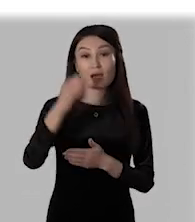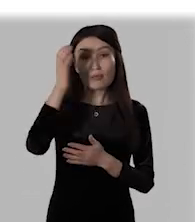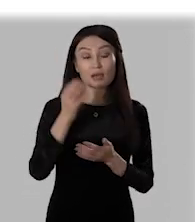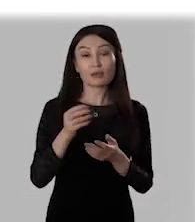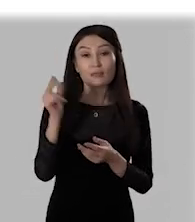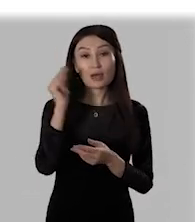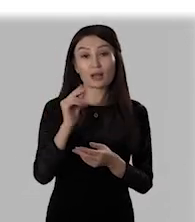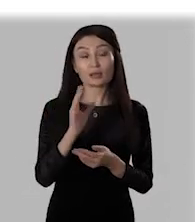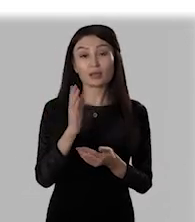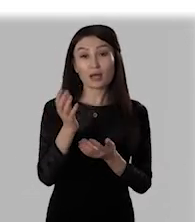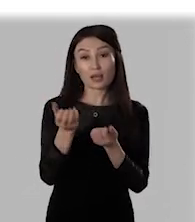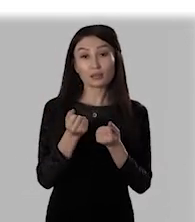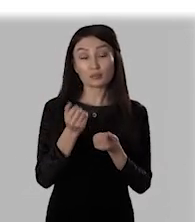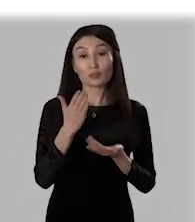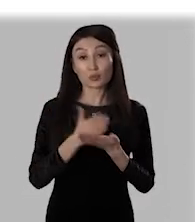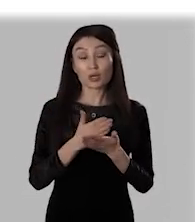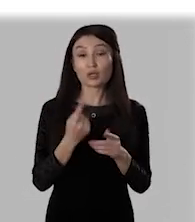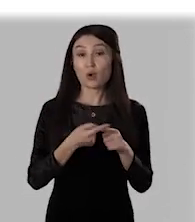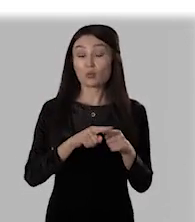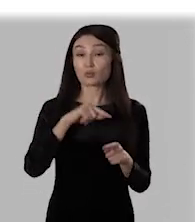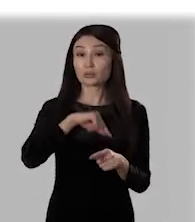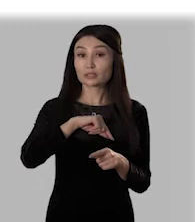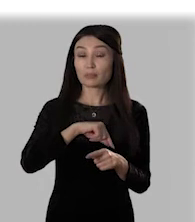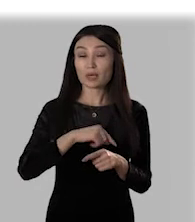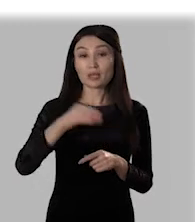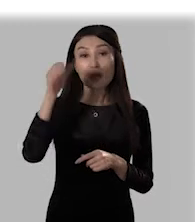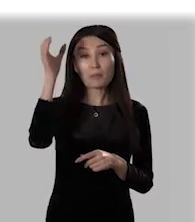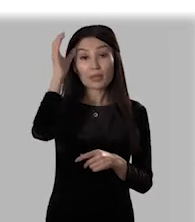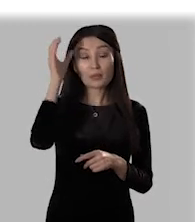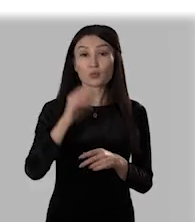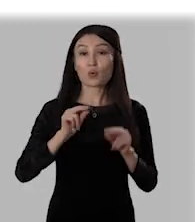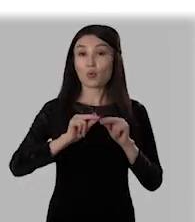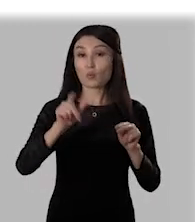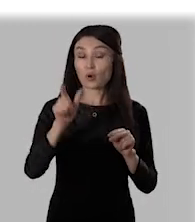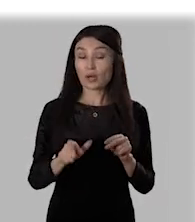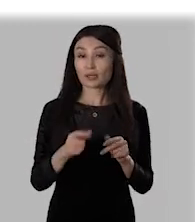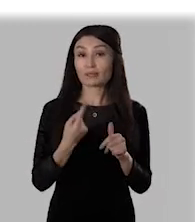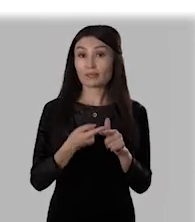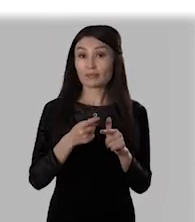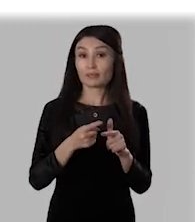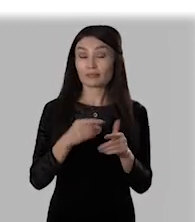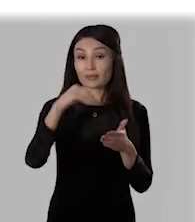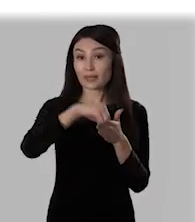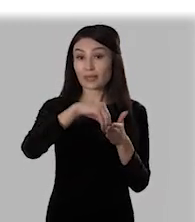турат. Демек, бул сапат билимдүү мугалим деген сапат.